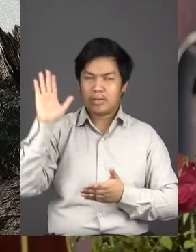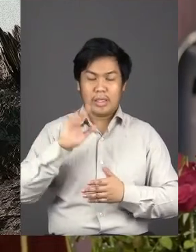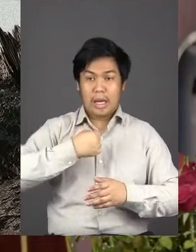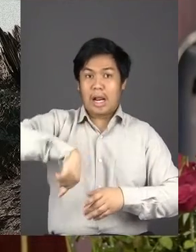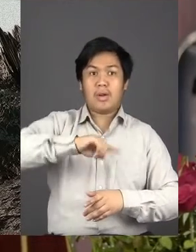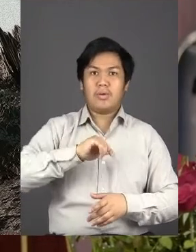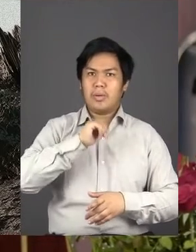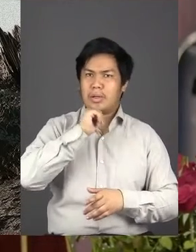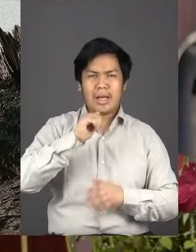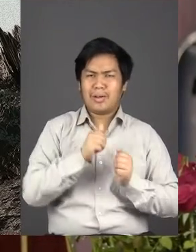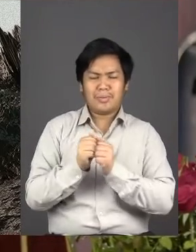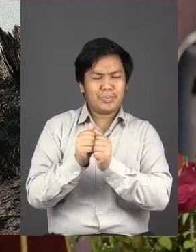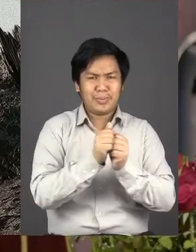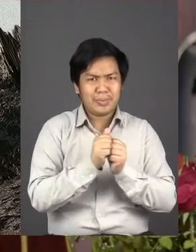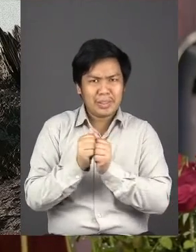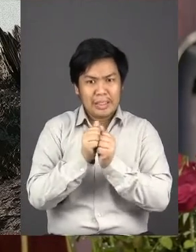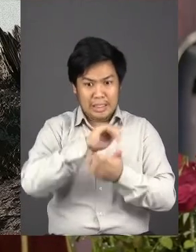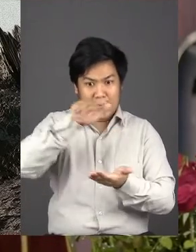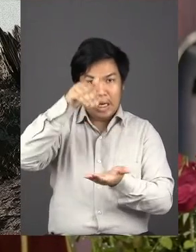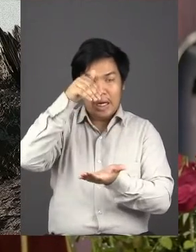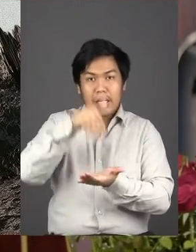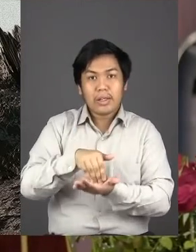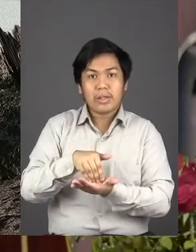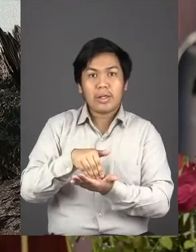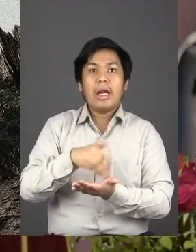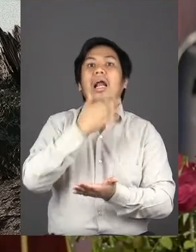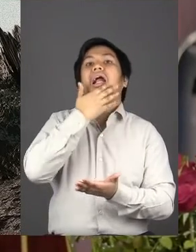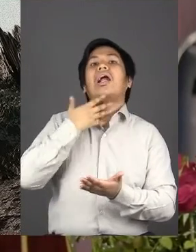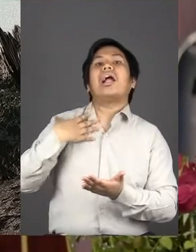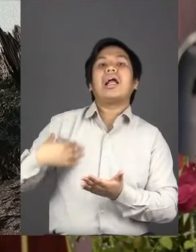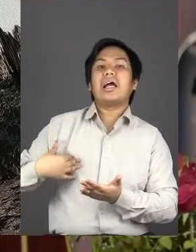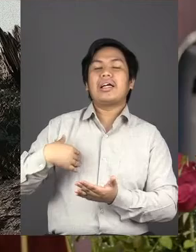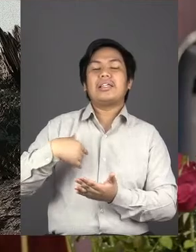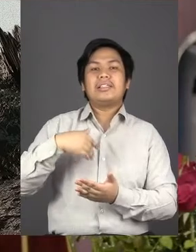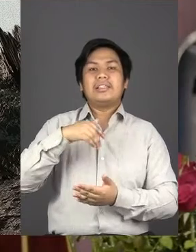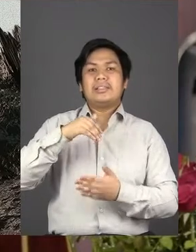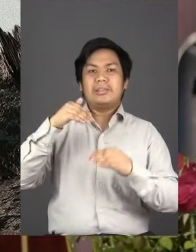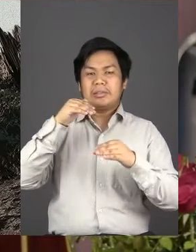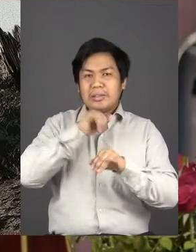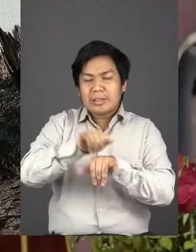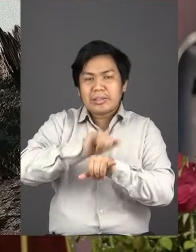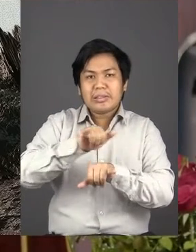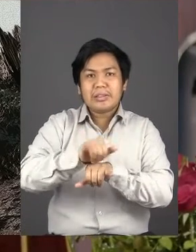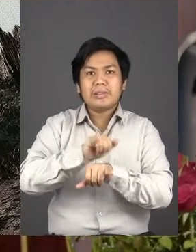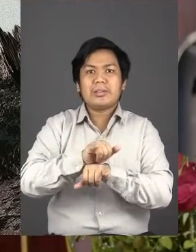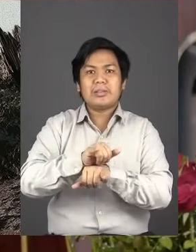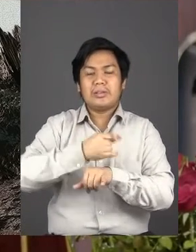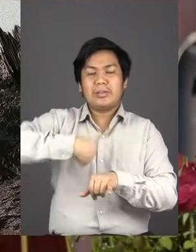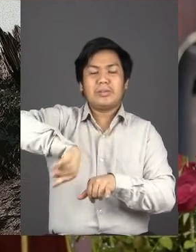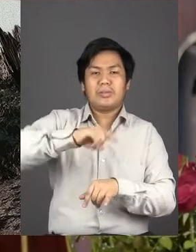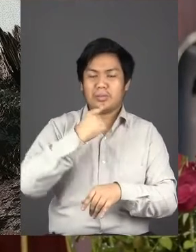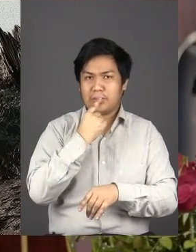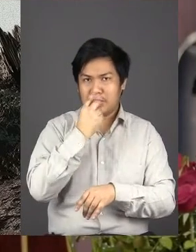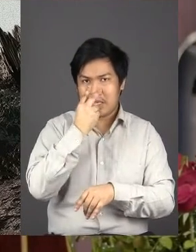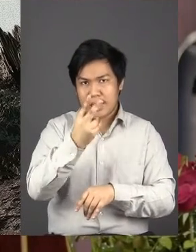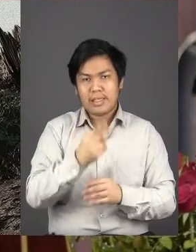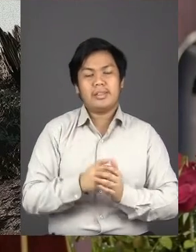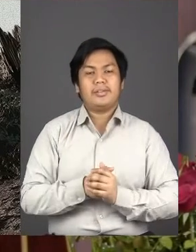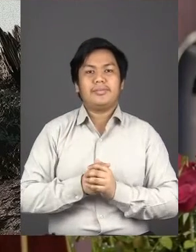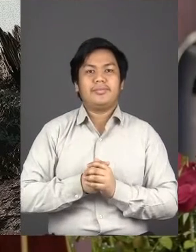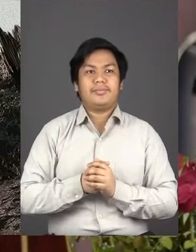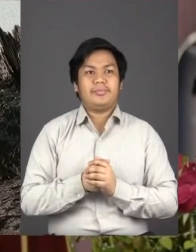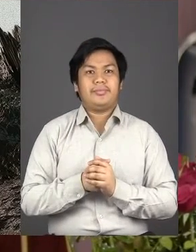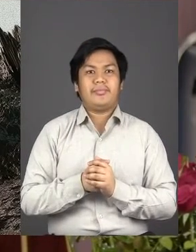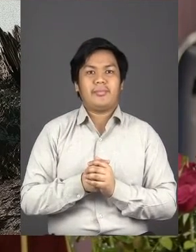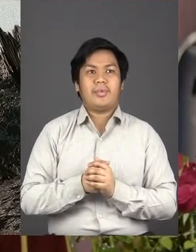lamang sa ating kalagitnaan ang mga kalaswaan at kasamaan na tinutukoy dito. Di ba sabi sa verse